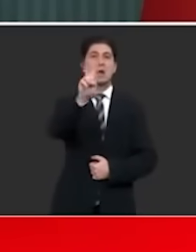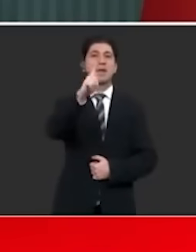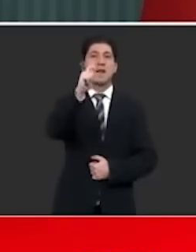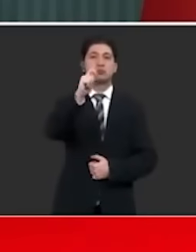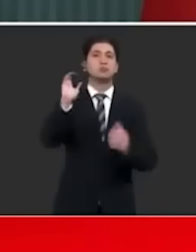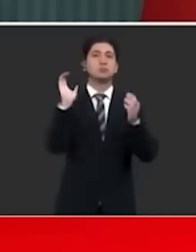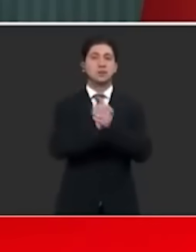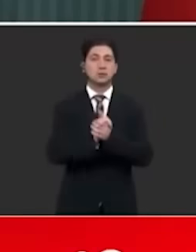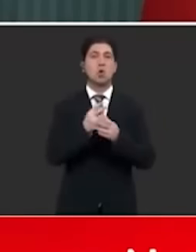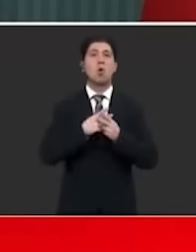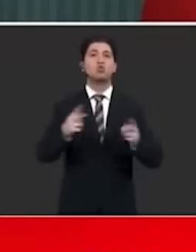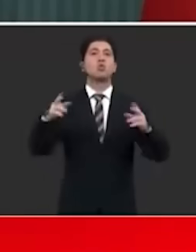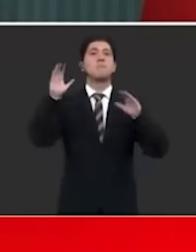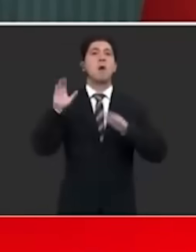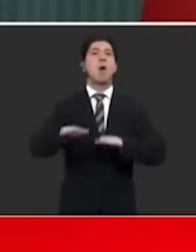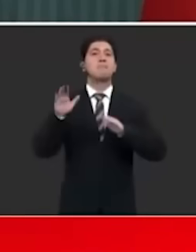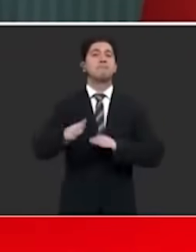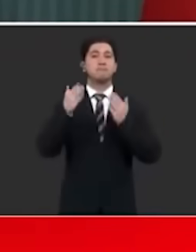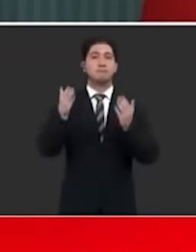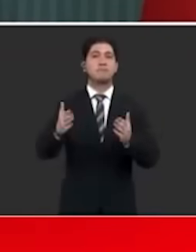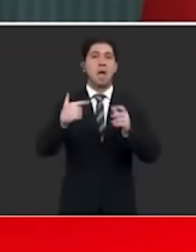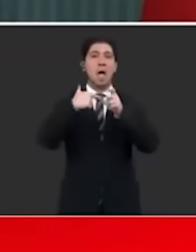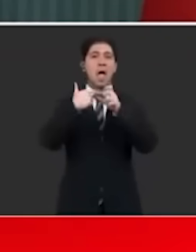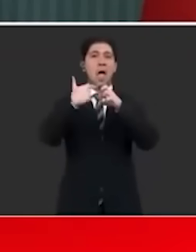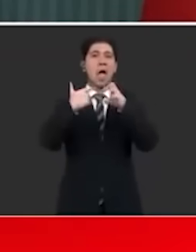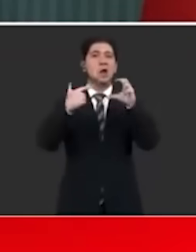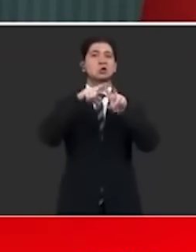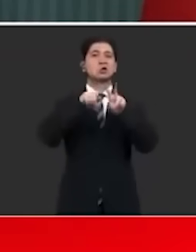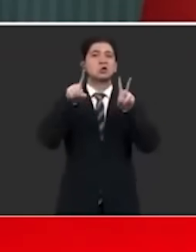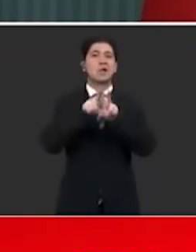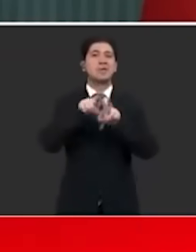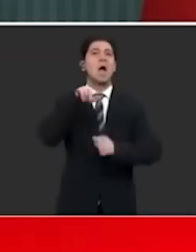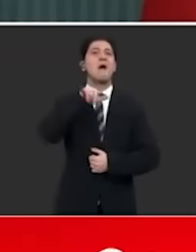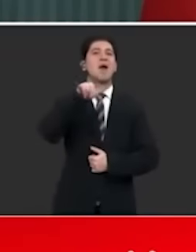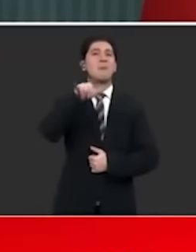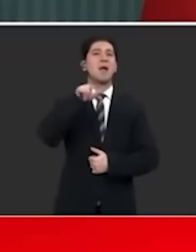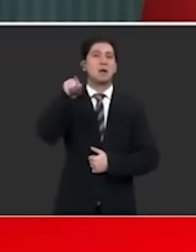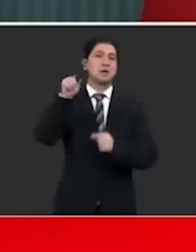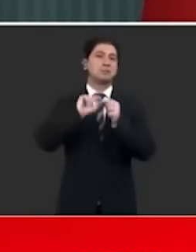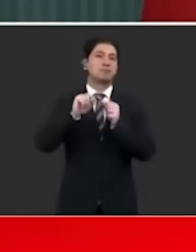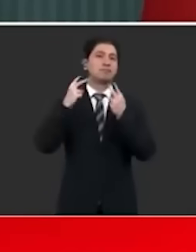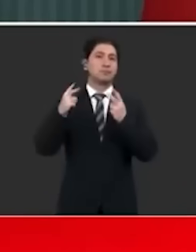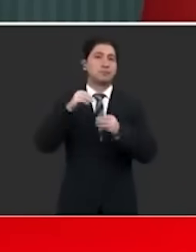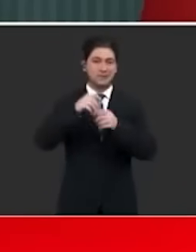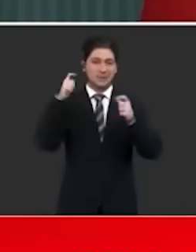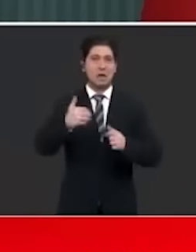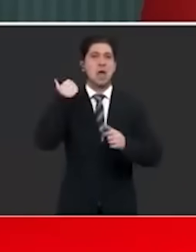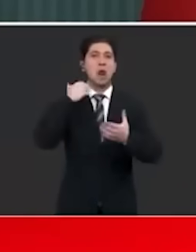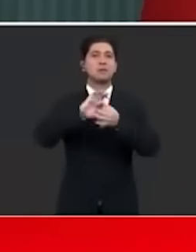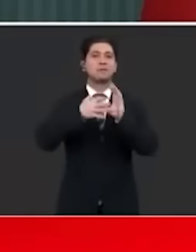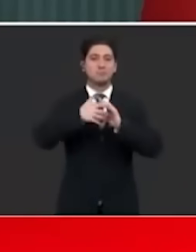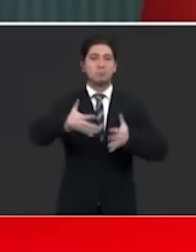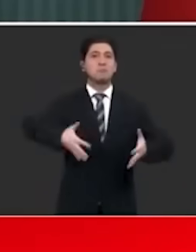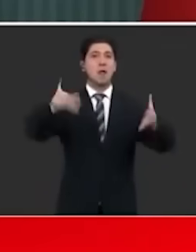ve Özgürlük Bayramı'nda Ercan Havalimanı'nın yeni terminal binası ve